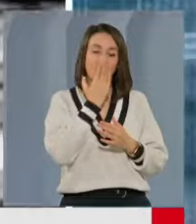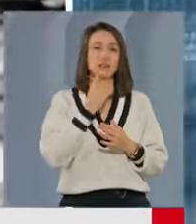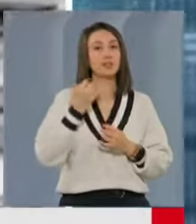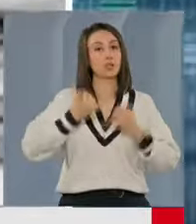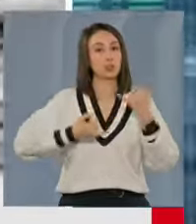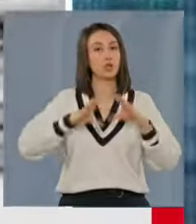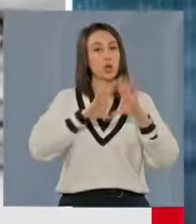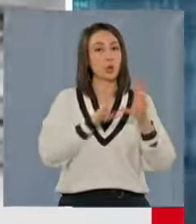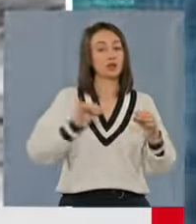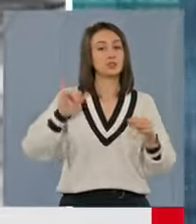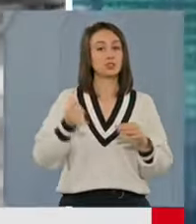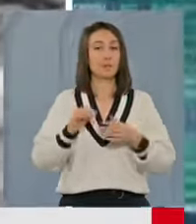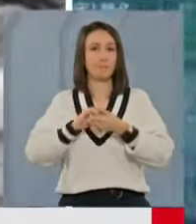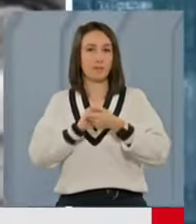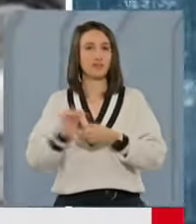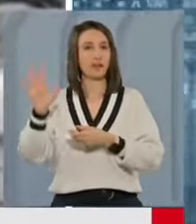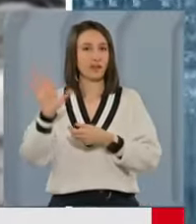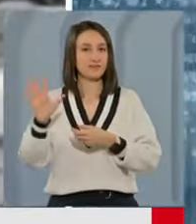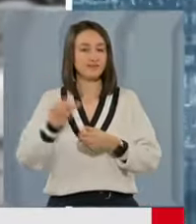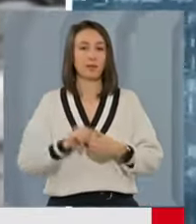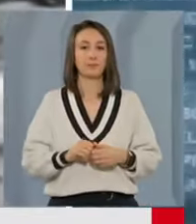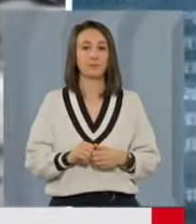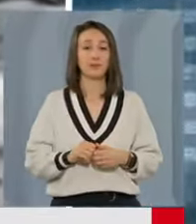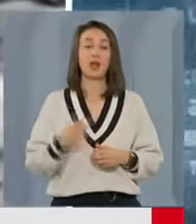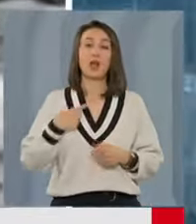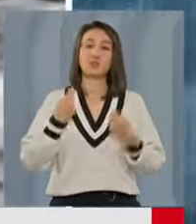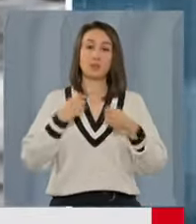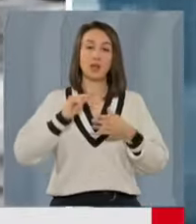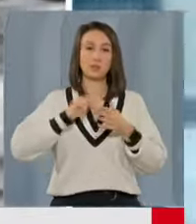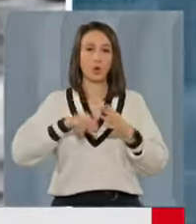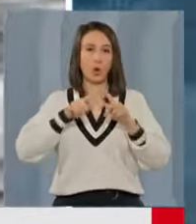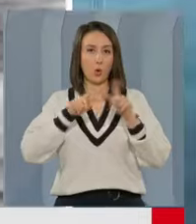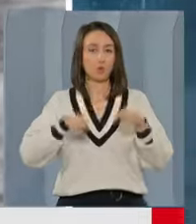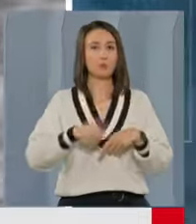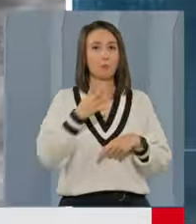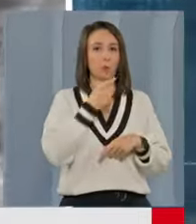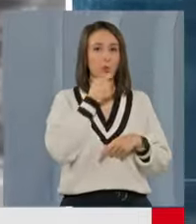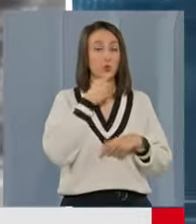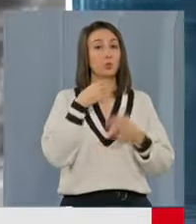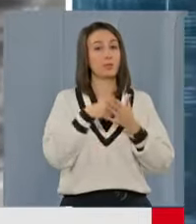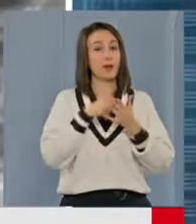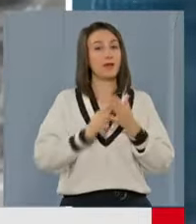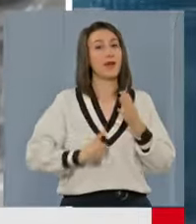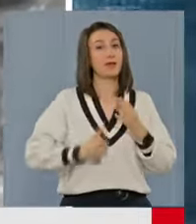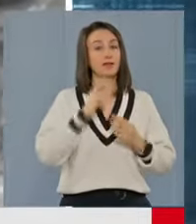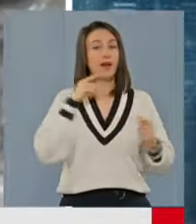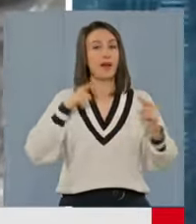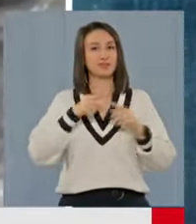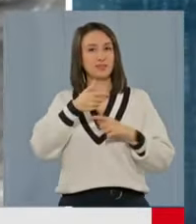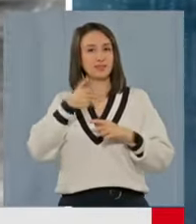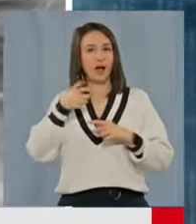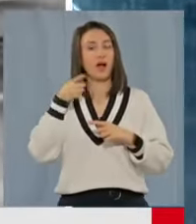industria Românească și partenerii externi ai acesteia a încheiat un acord cadru pe patru ani pentru cumpărarea de rachete antitanc